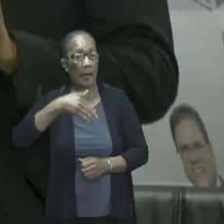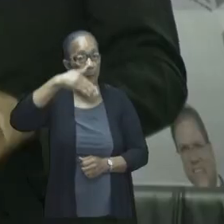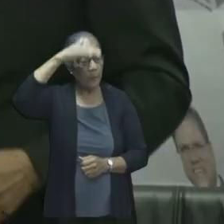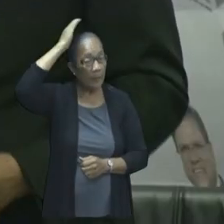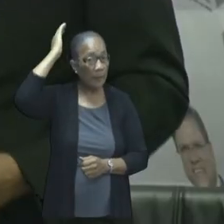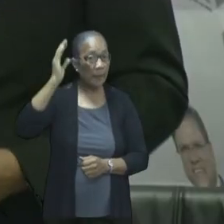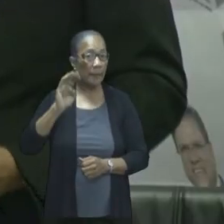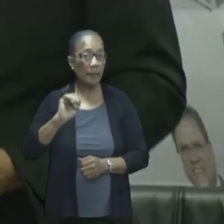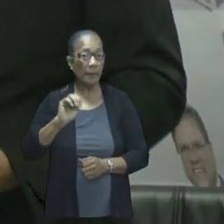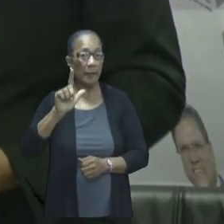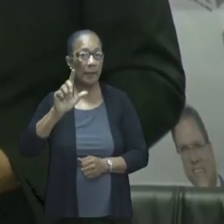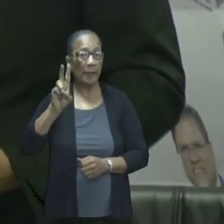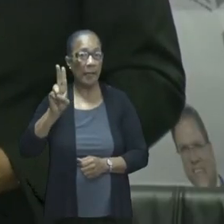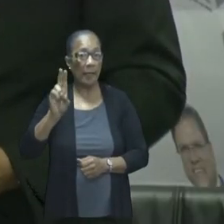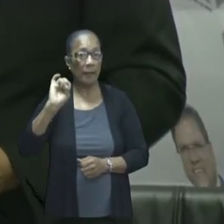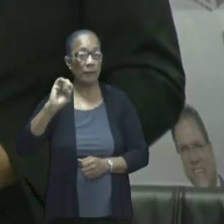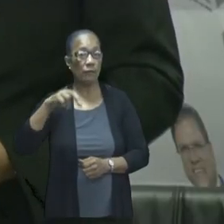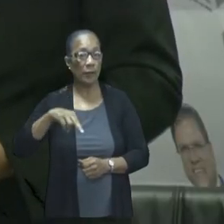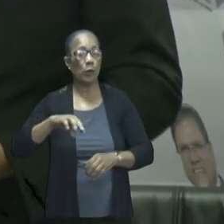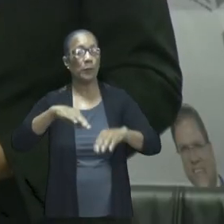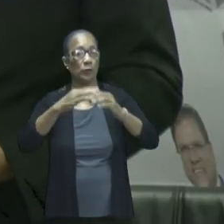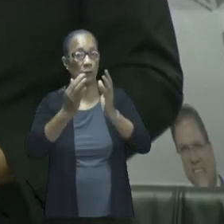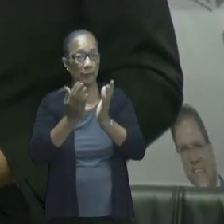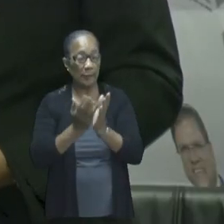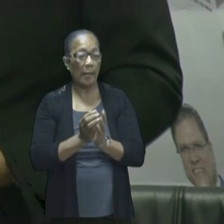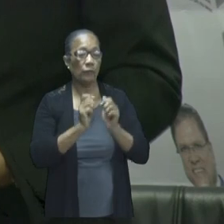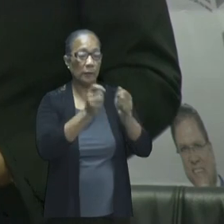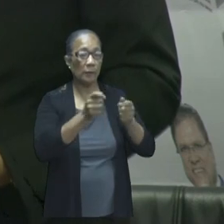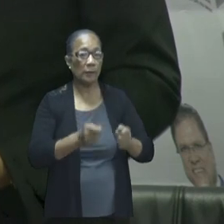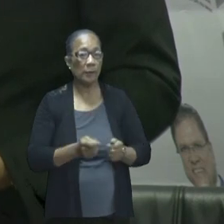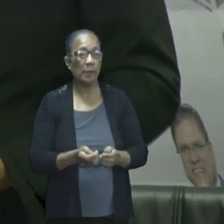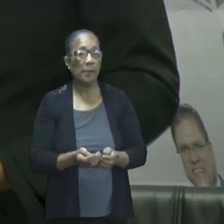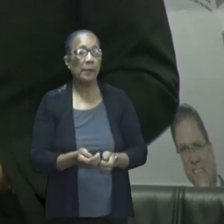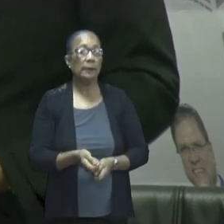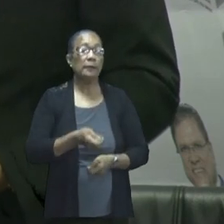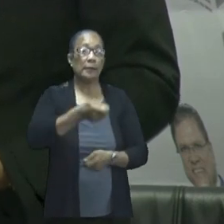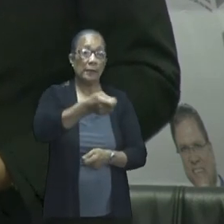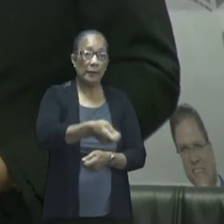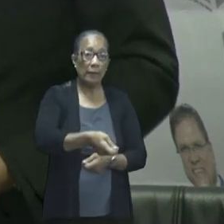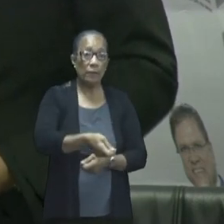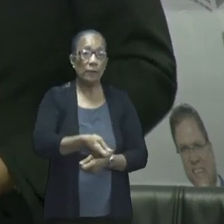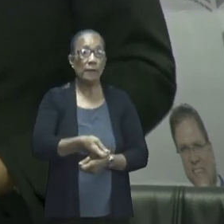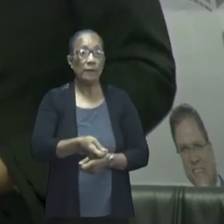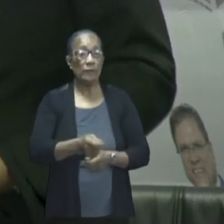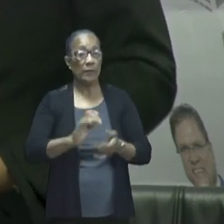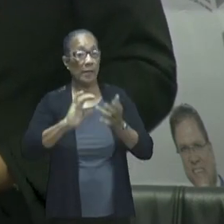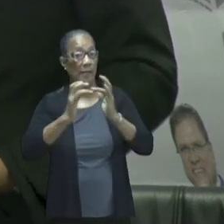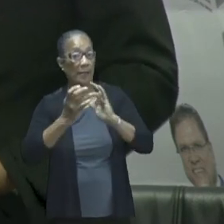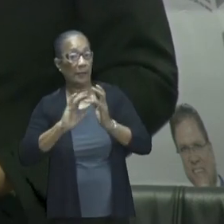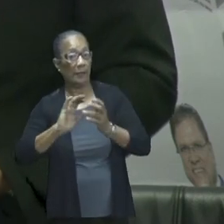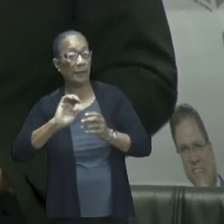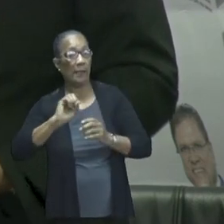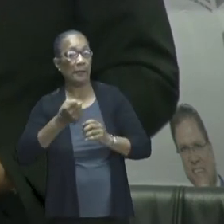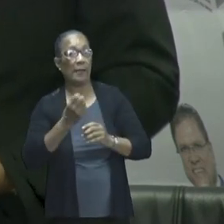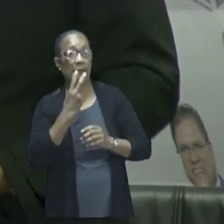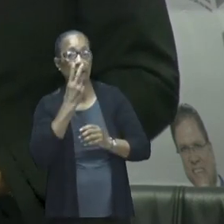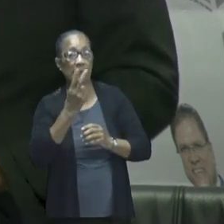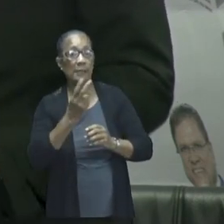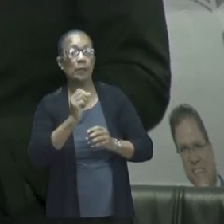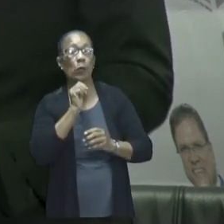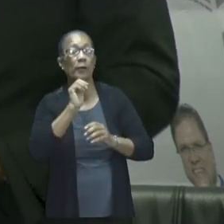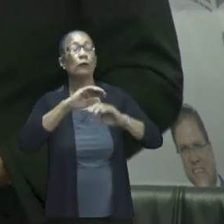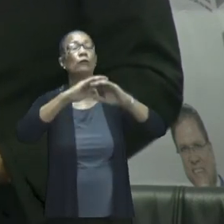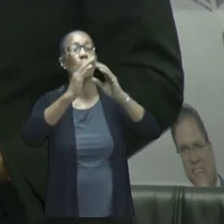pakket aan resultaat toch beschikbaar te stellen digitaal via internet zodat men toch ziet wat het volledig resultaat is